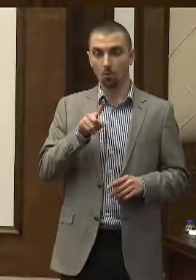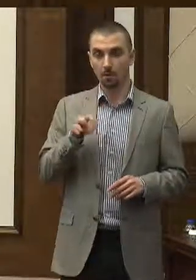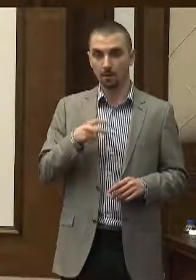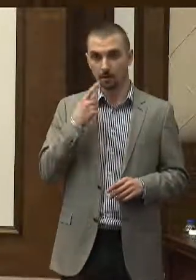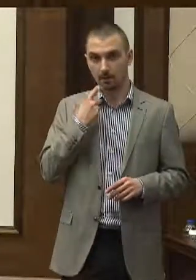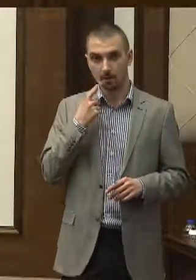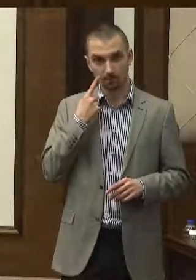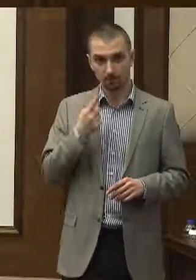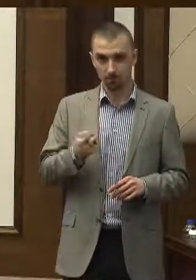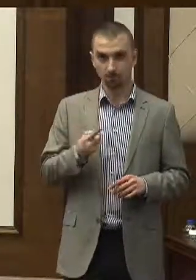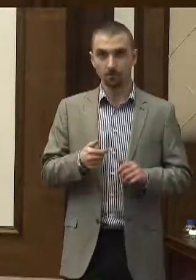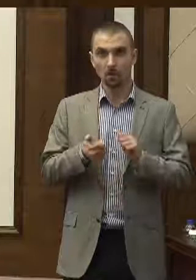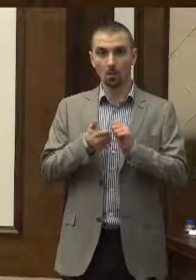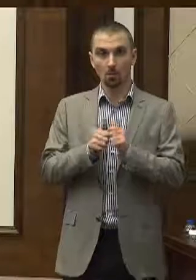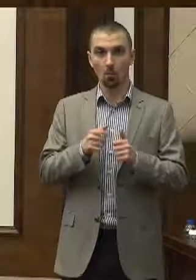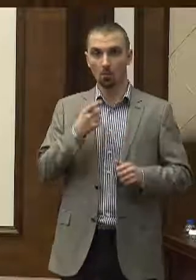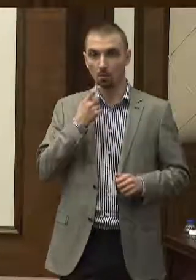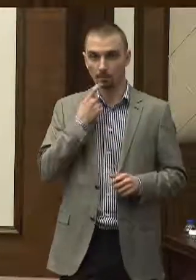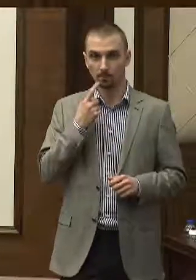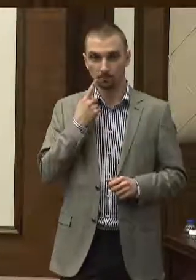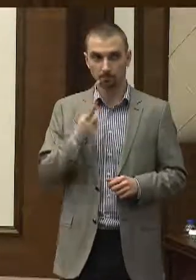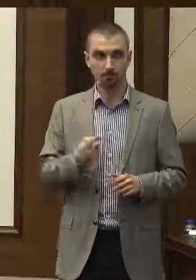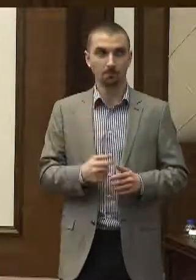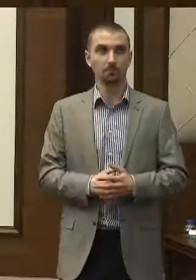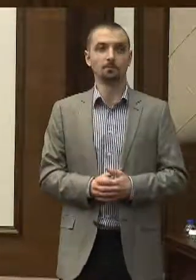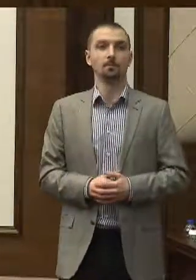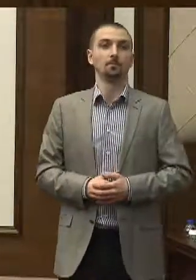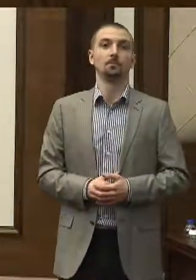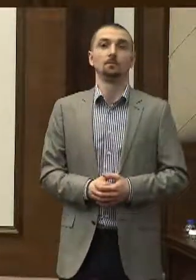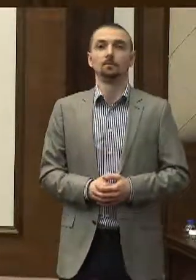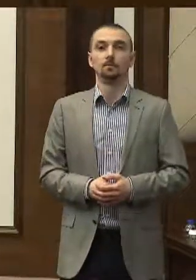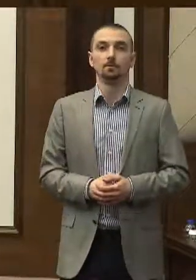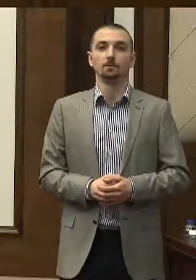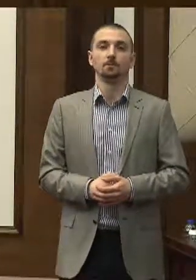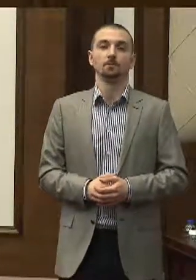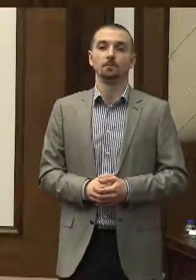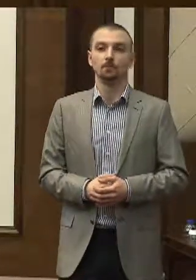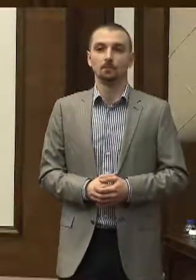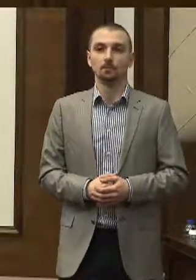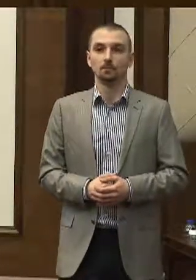yılı spor yılıydı. Şimdi